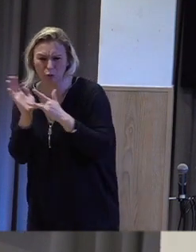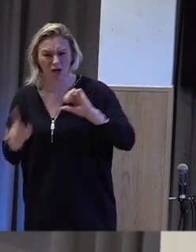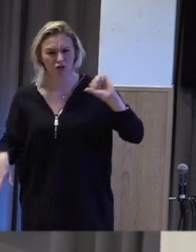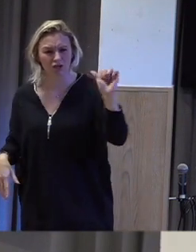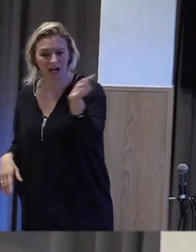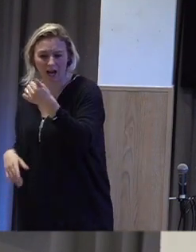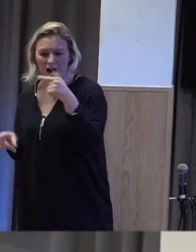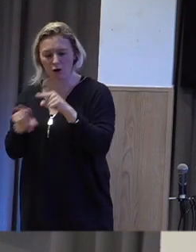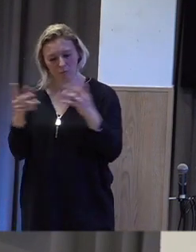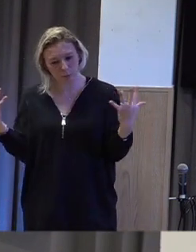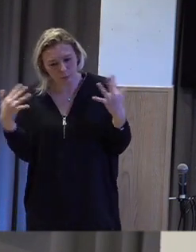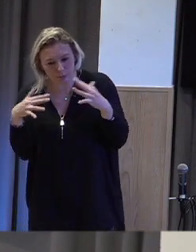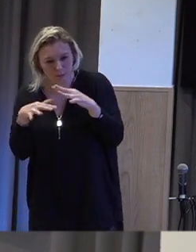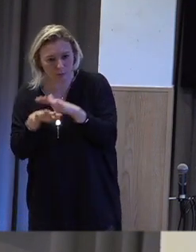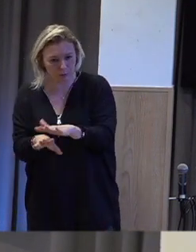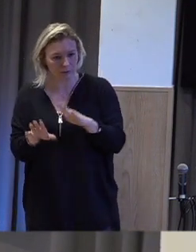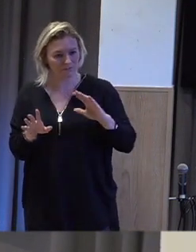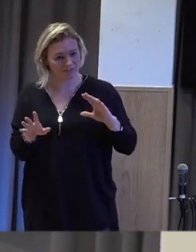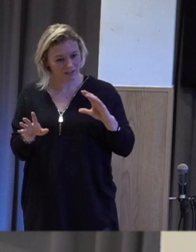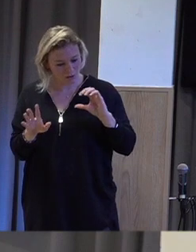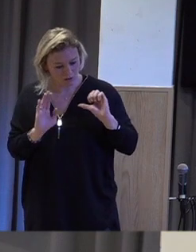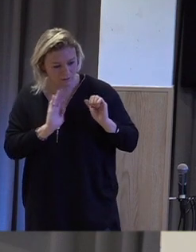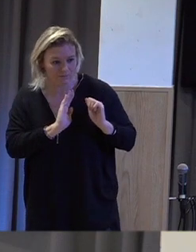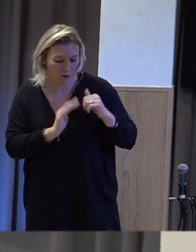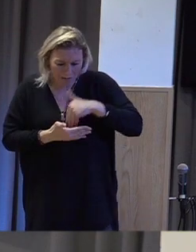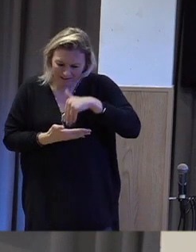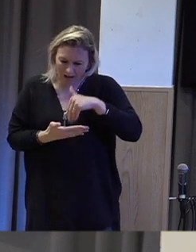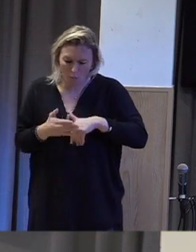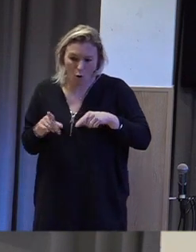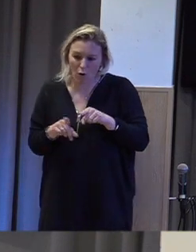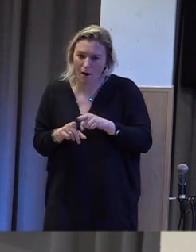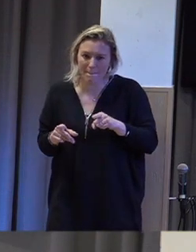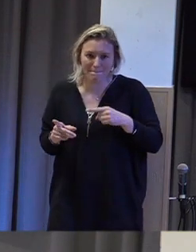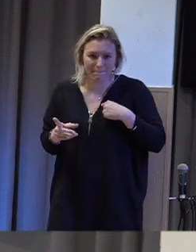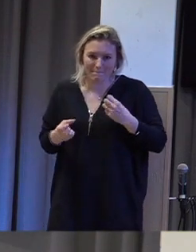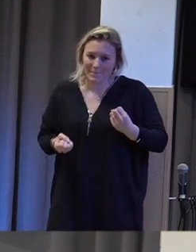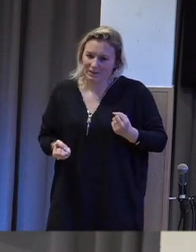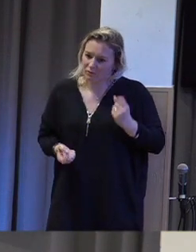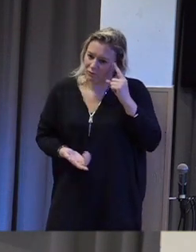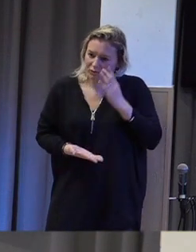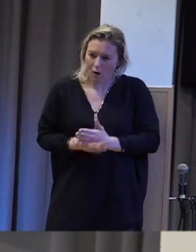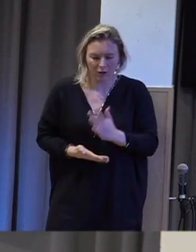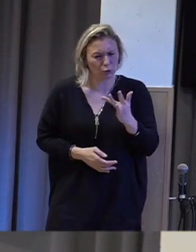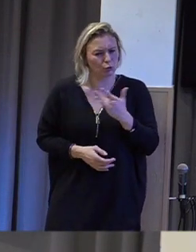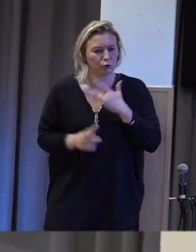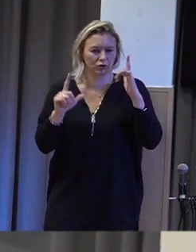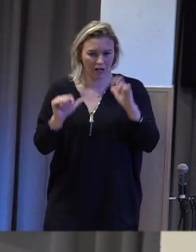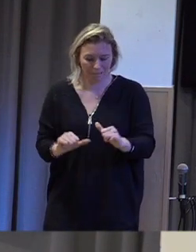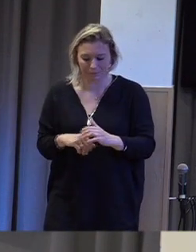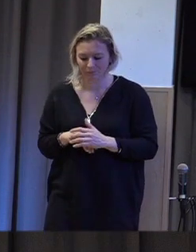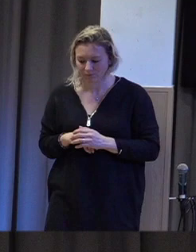Chacun de nous doit être ébranlé intérieurement. Le sacrificateur et le Lévite